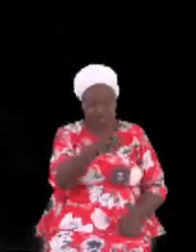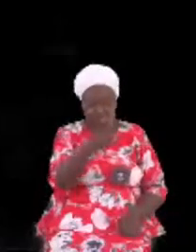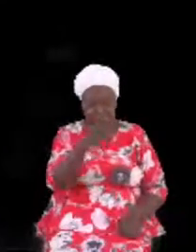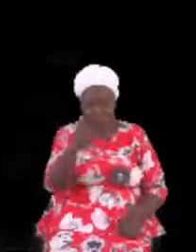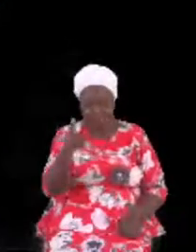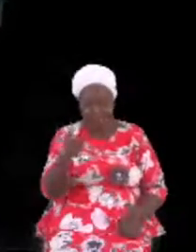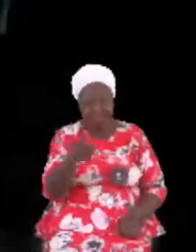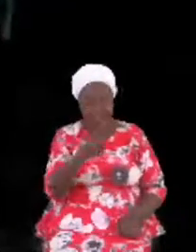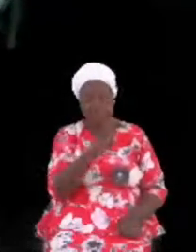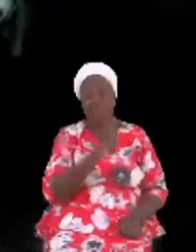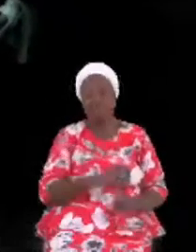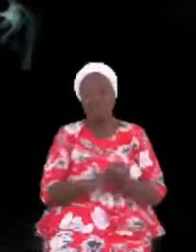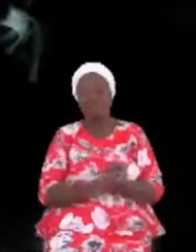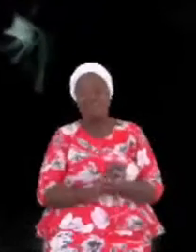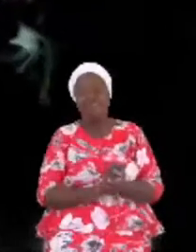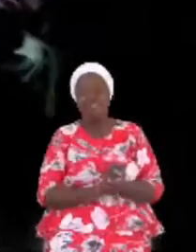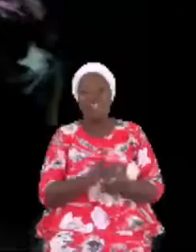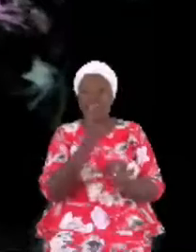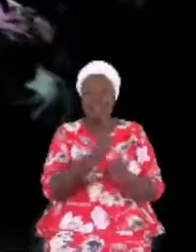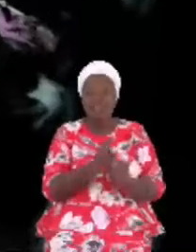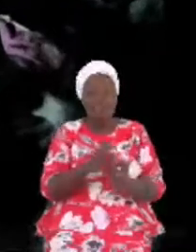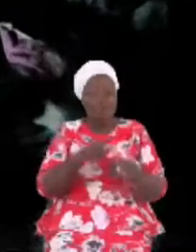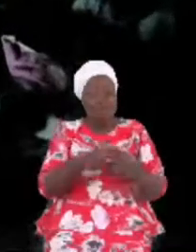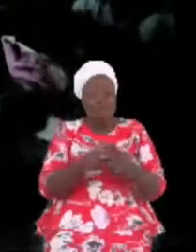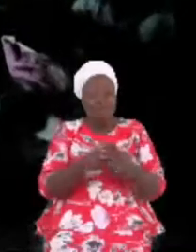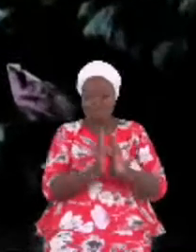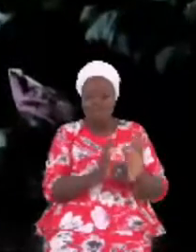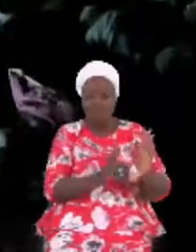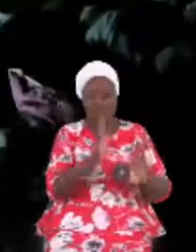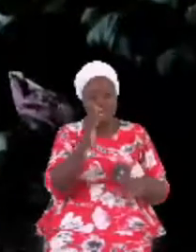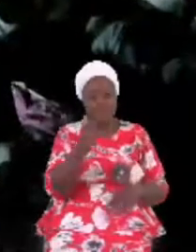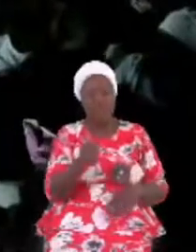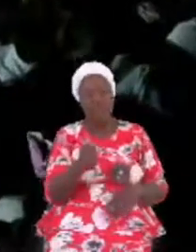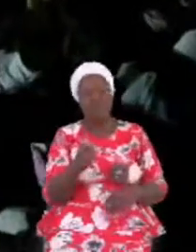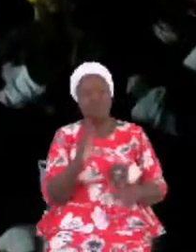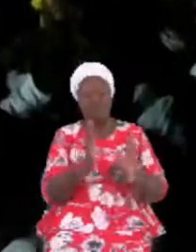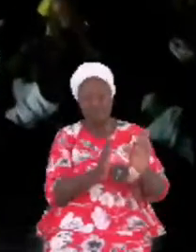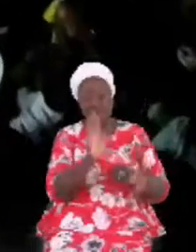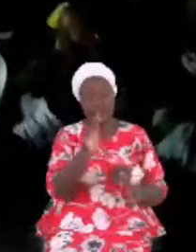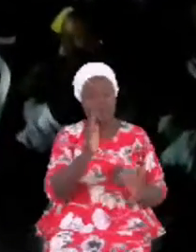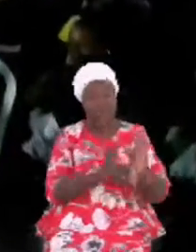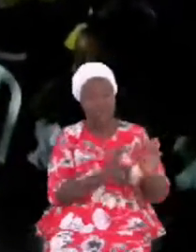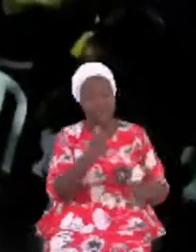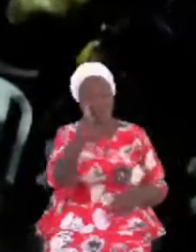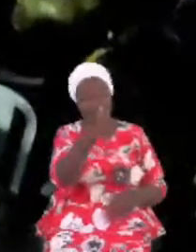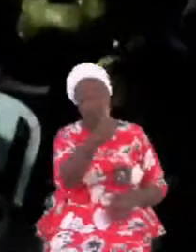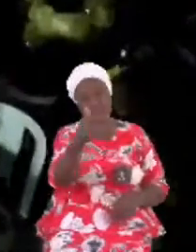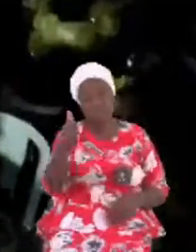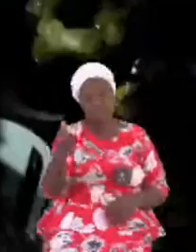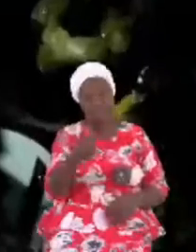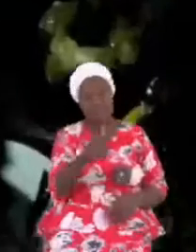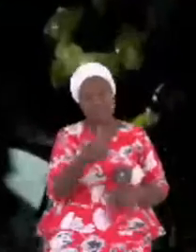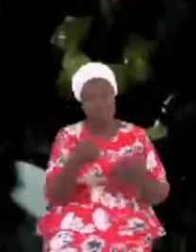Prépare-toi, parce que bientôt, le serviteur de Dieu viendra pour affranchir